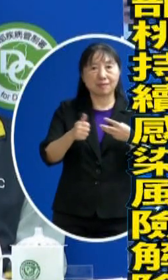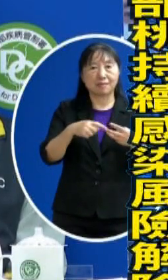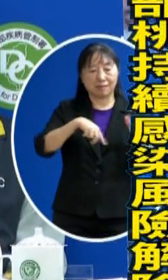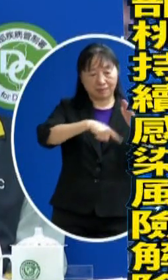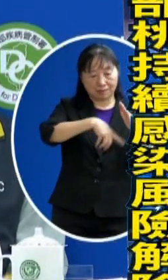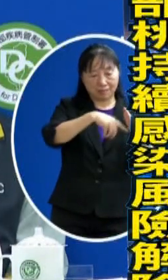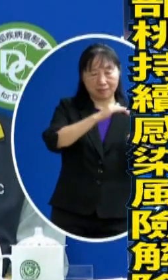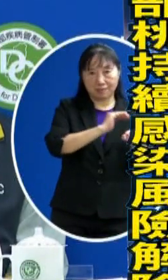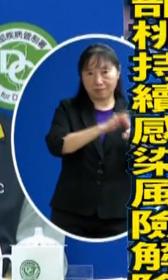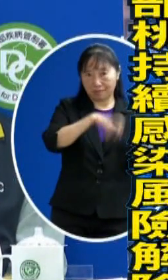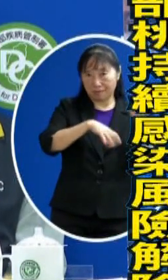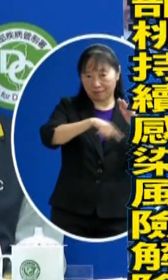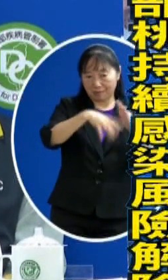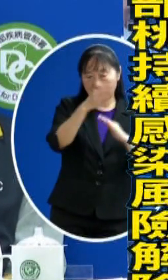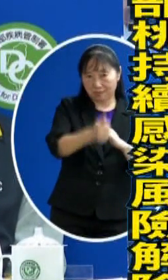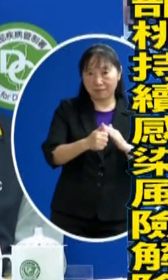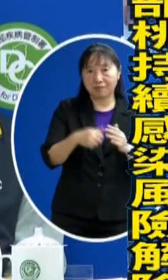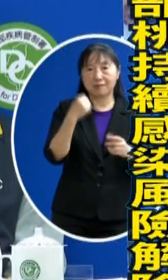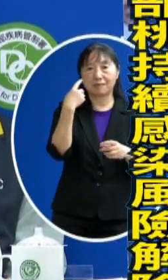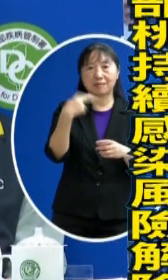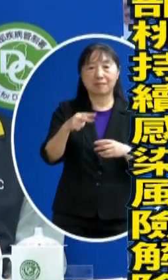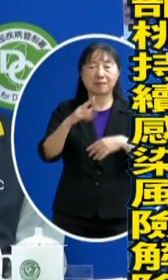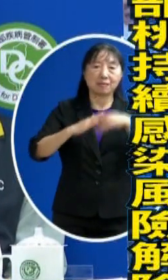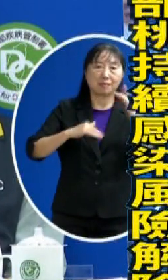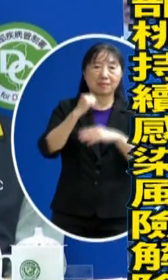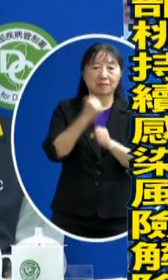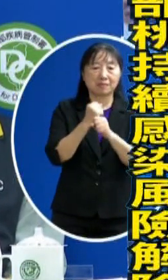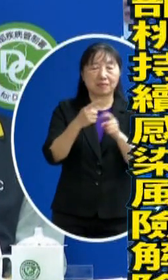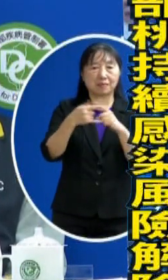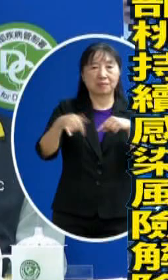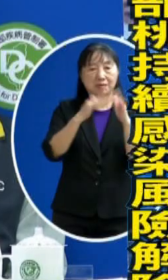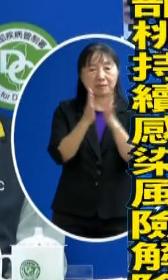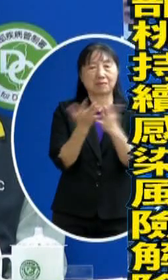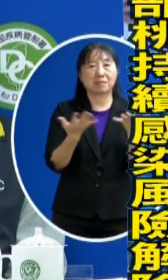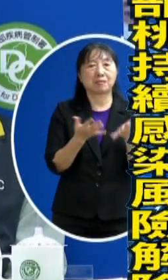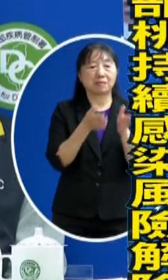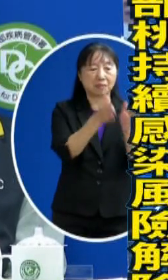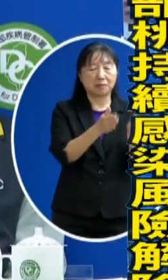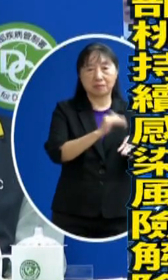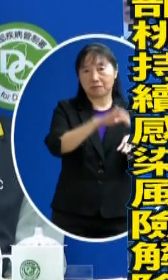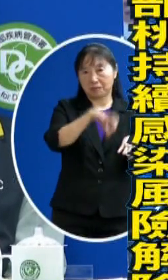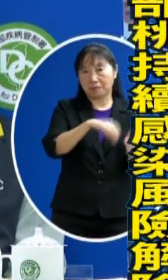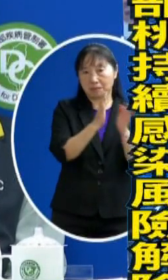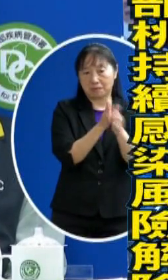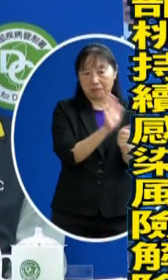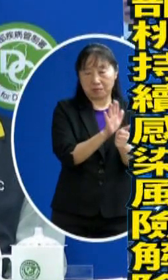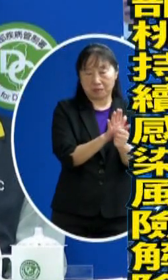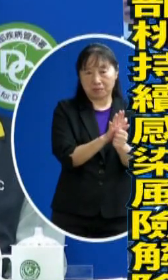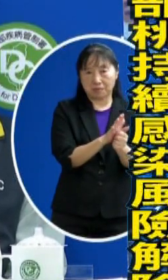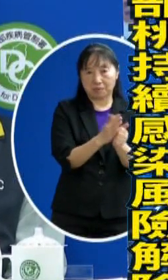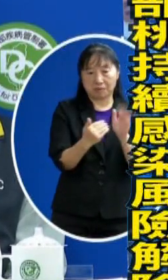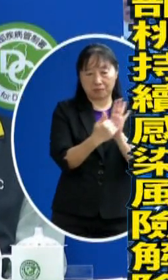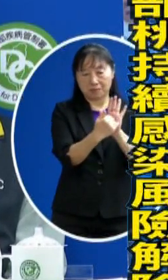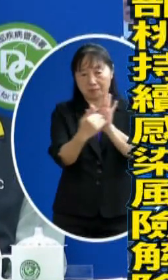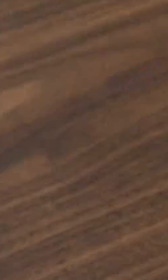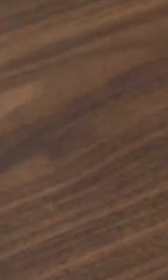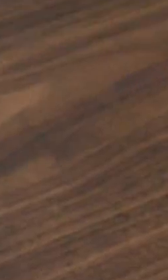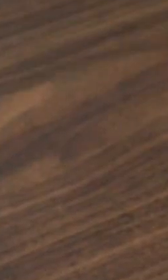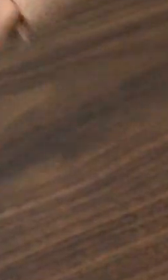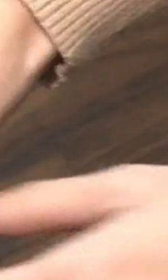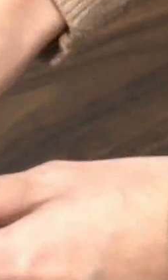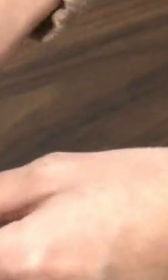全包办，不论送礼自用都非常适合。另外还有应景的新年口罩礼盒买气也很夯。